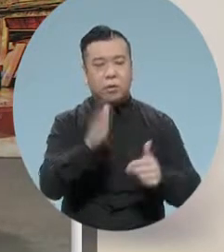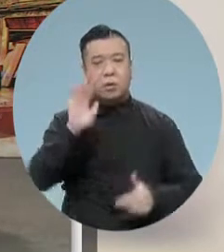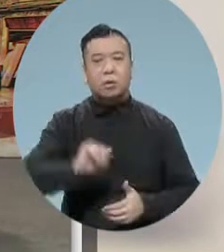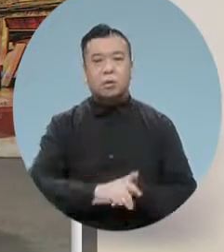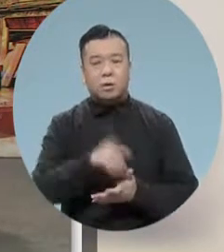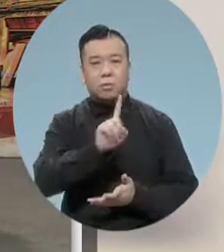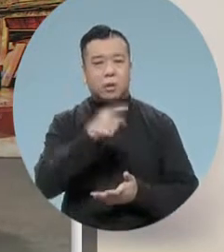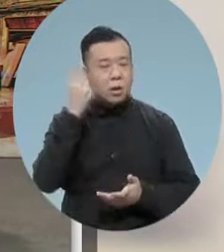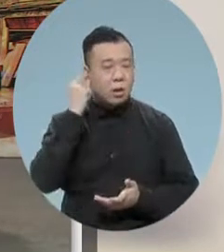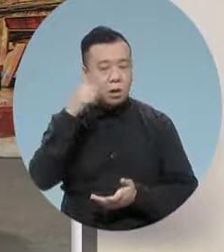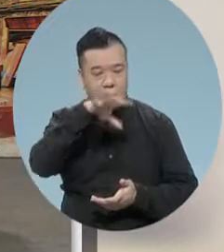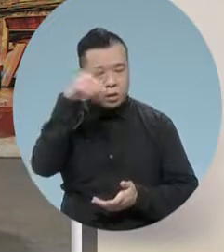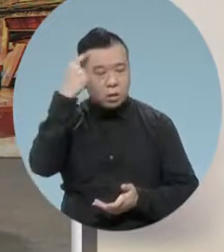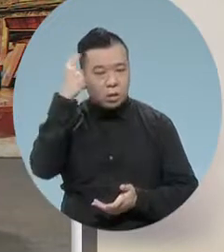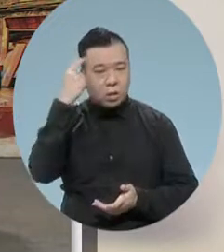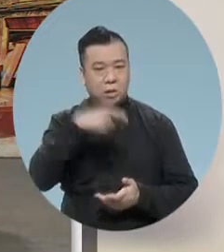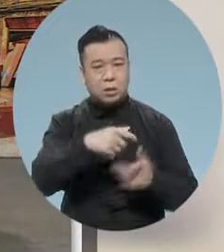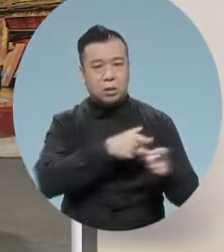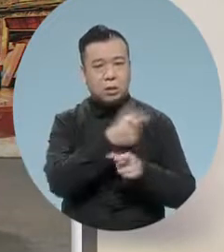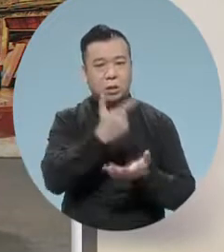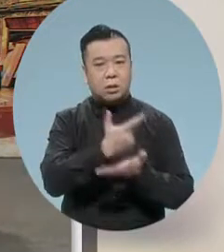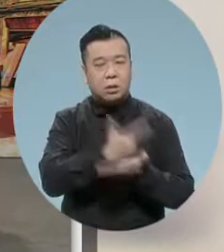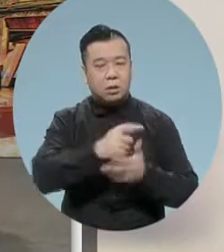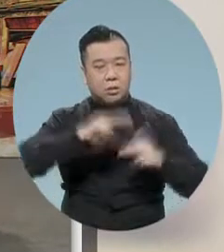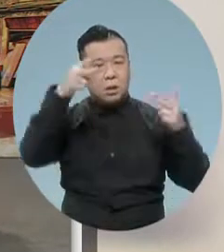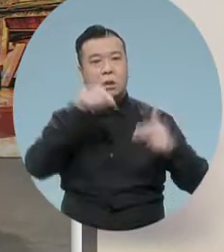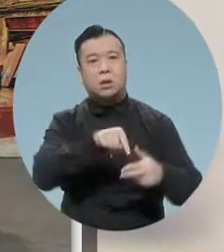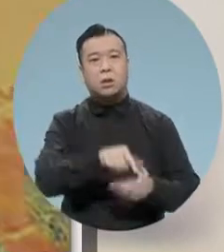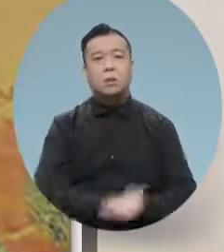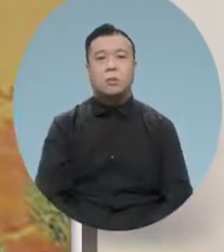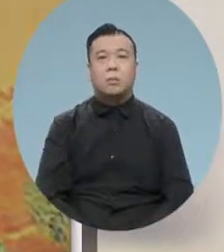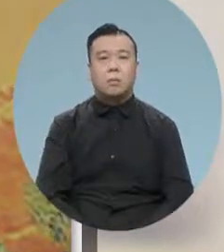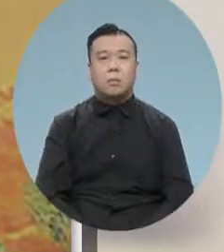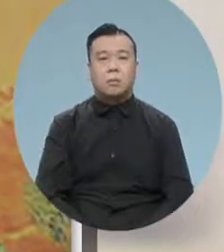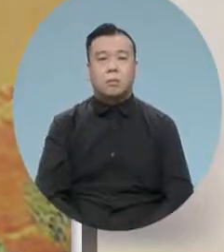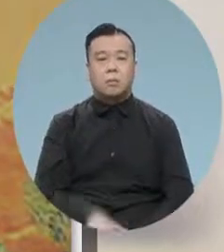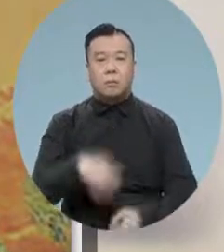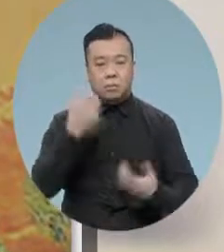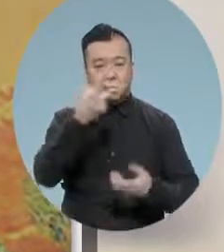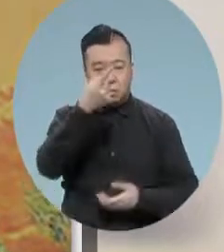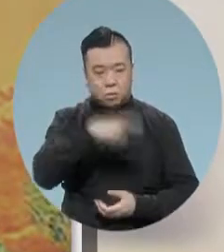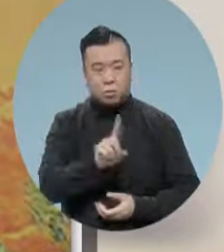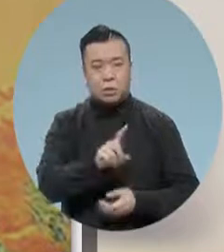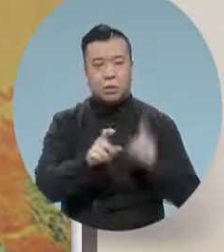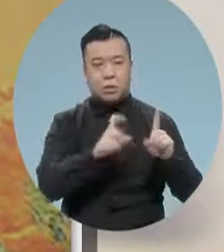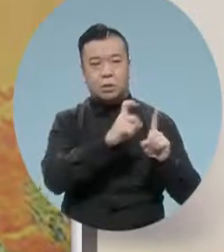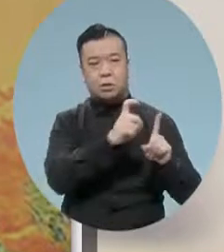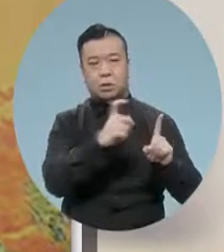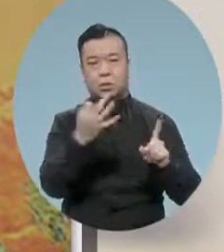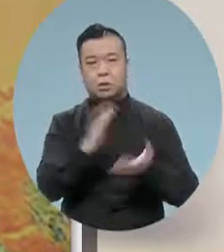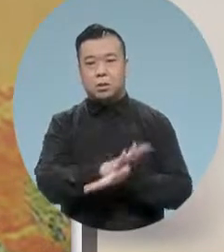這個很明顯大家聽就知道是經濟的上面的改革的一個成果。跟住落嚟嗰次係